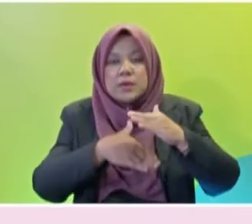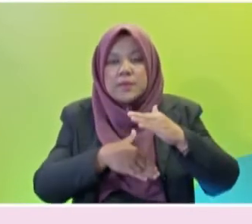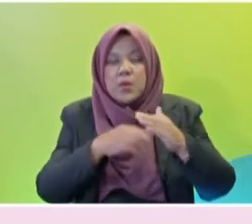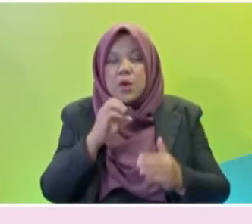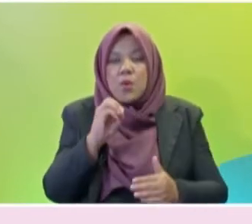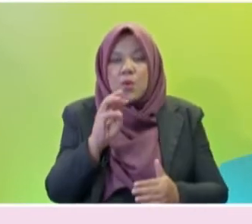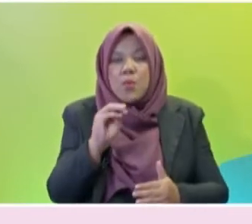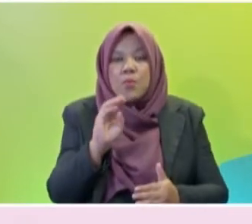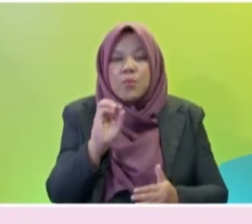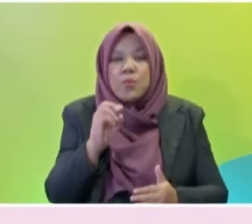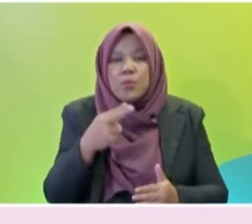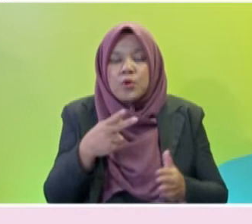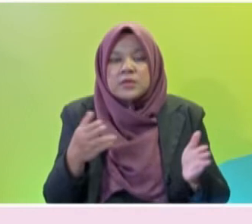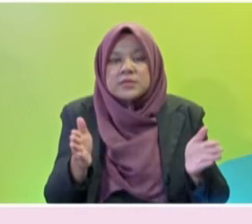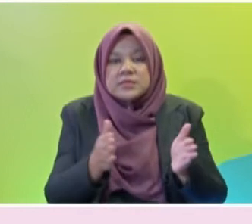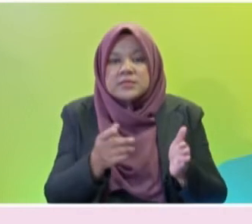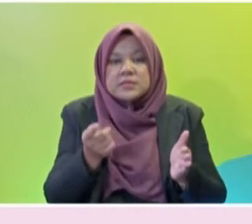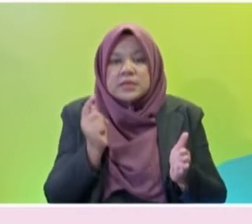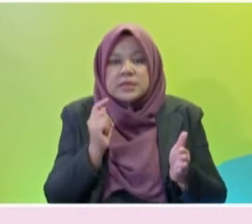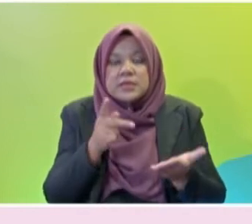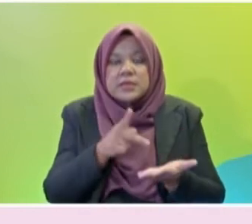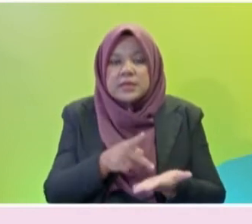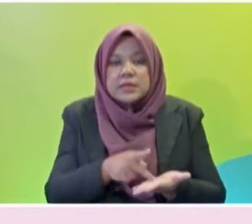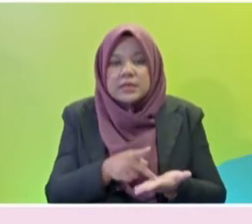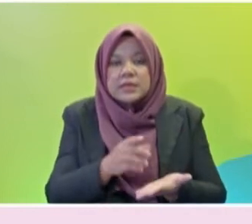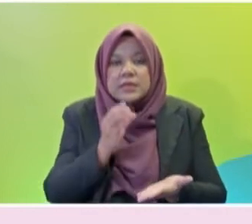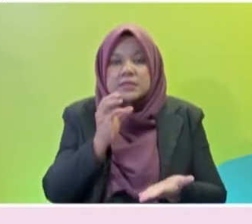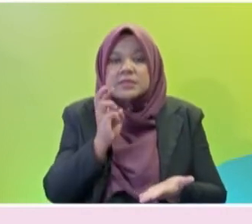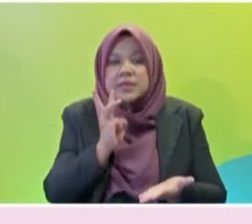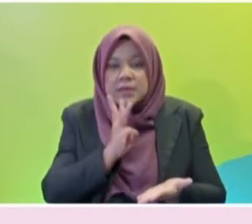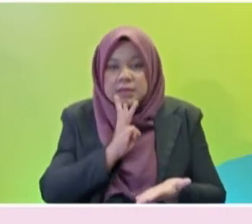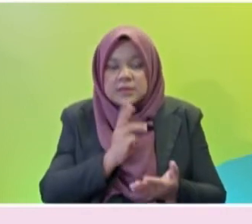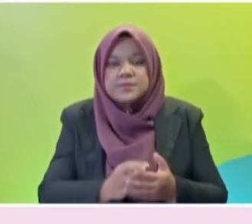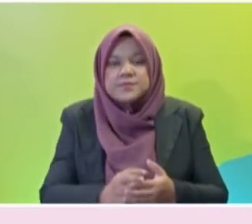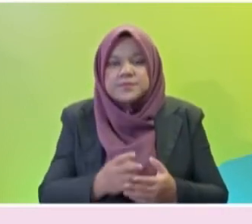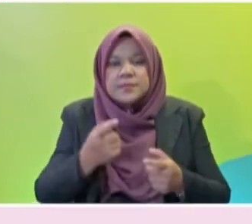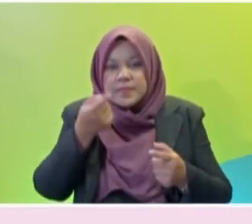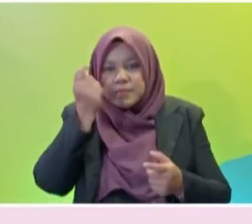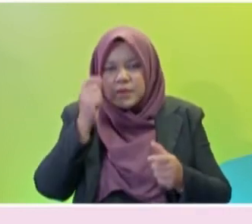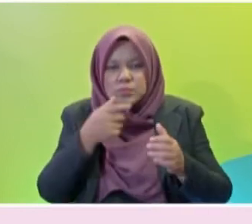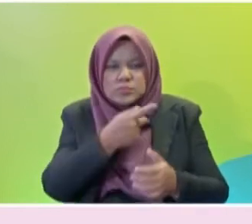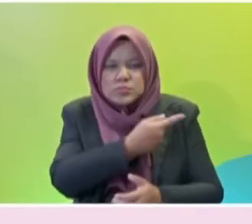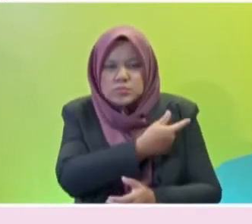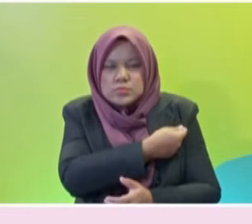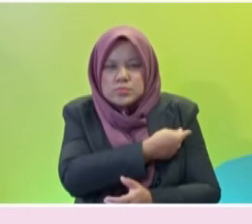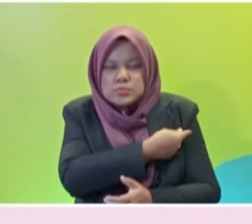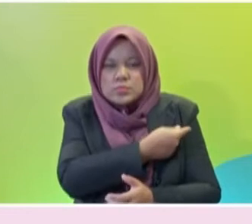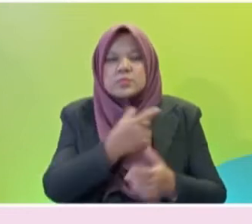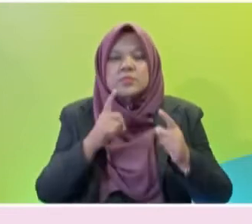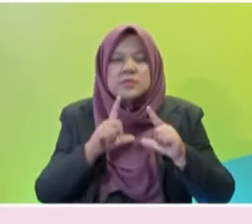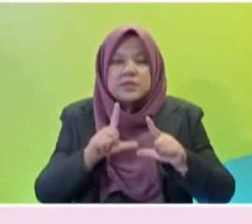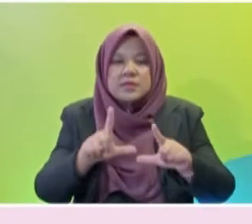tadi akan mengenakan tekanan ke atas cecair. Macam tadi Mira tolak saja pecahgari tadi, so cecair itu